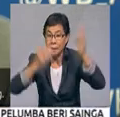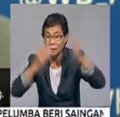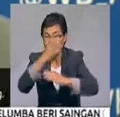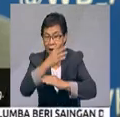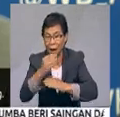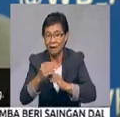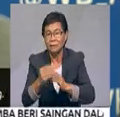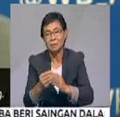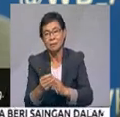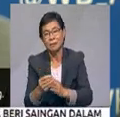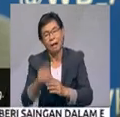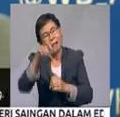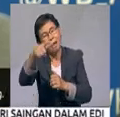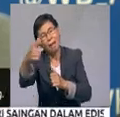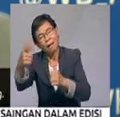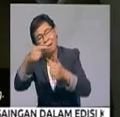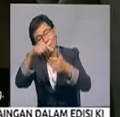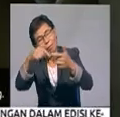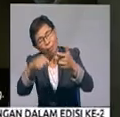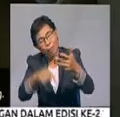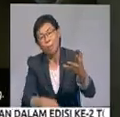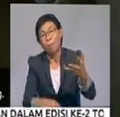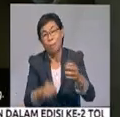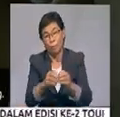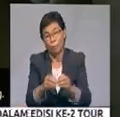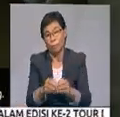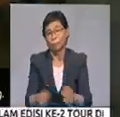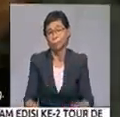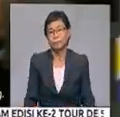so forth. So it is important.